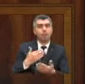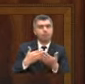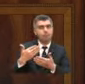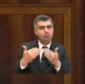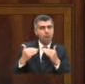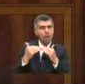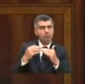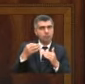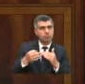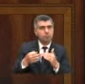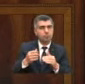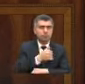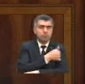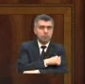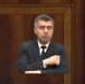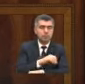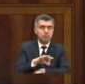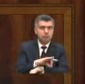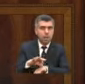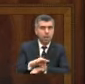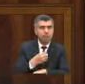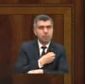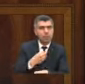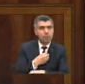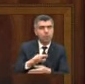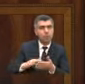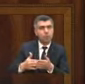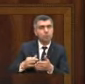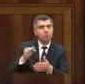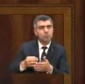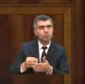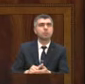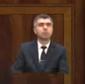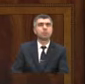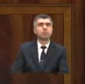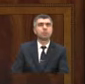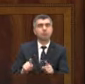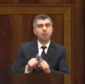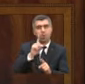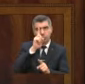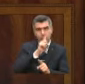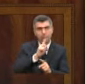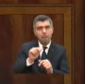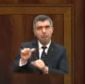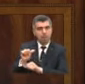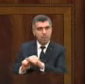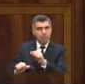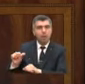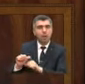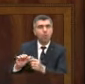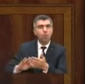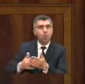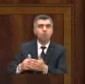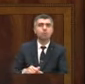على القضيه ديال الموارد البشريه والاهتمام بها، ولذلك اشرت اليها وقلت راه غادي نديروا تعديلات